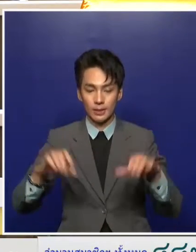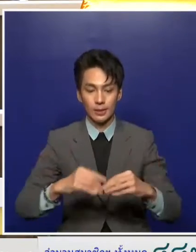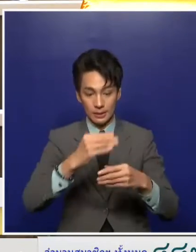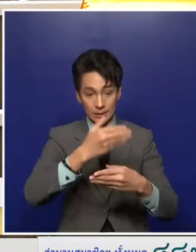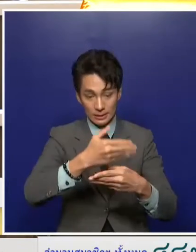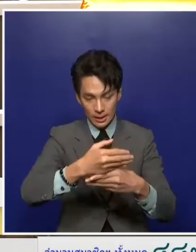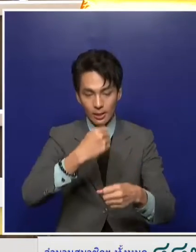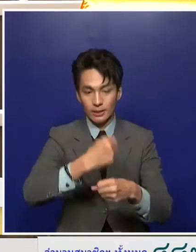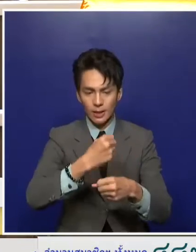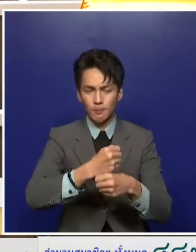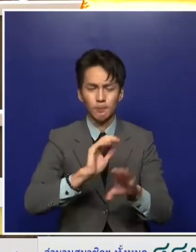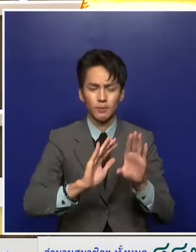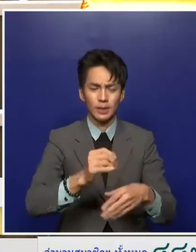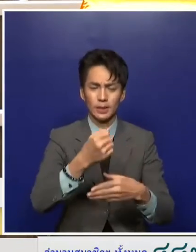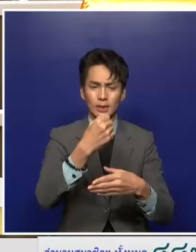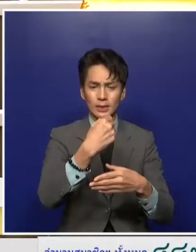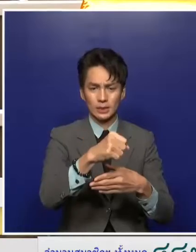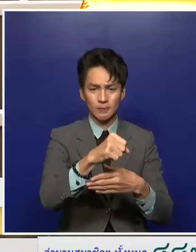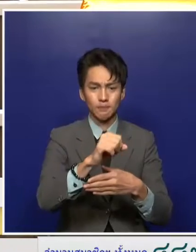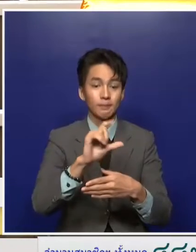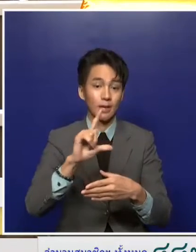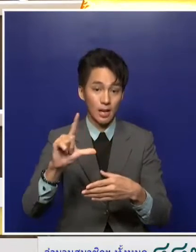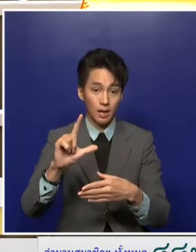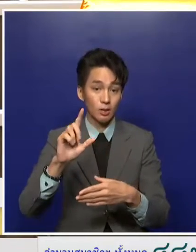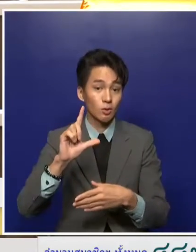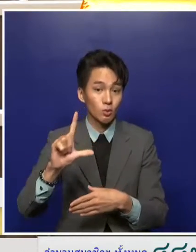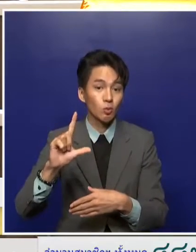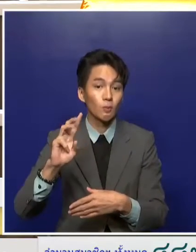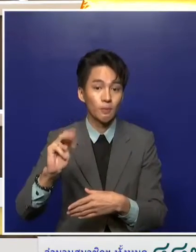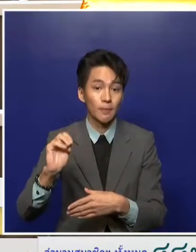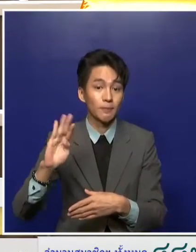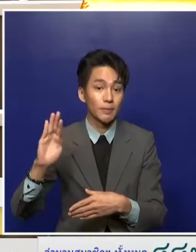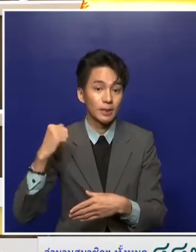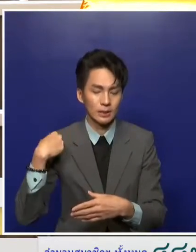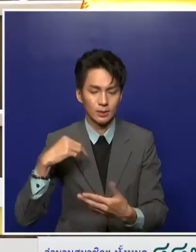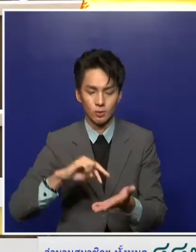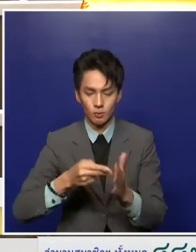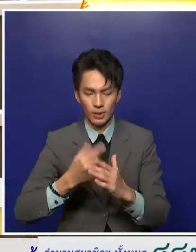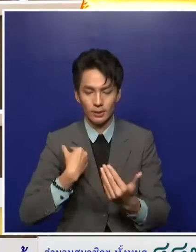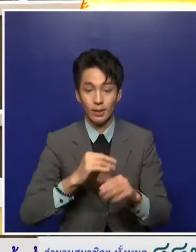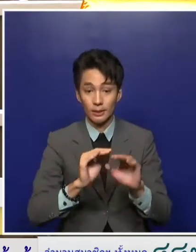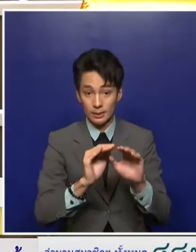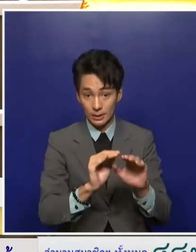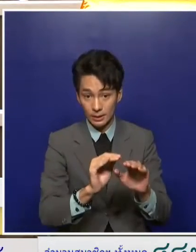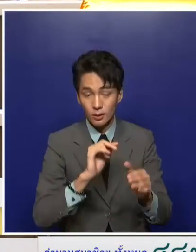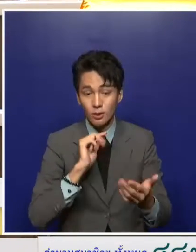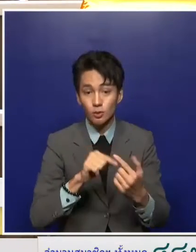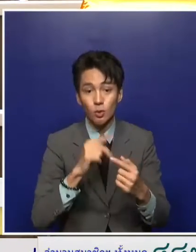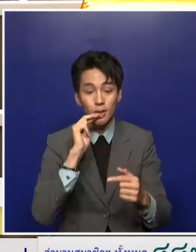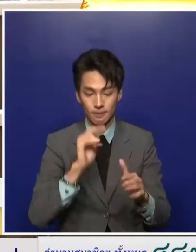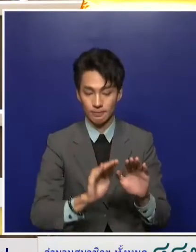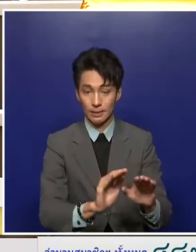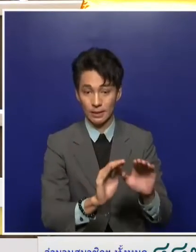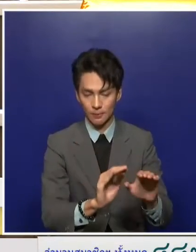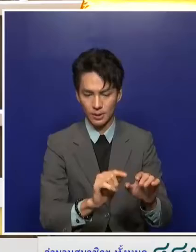หลักสิบหรือไม่เกินสิบล้านลูกบาศก์เมตรถ้าจะกักเก็บน้ำให้ได้ตามหลักพันล้านลูกบาศก์เมตรต้อง